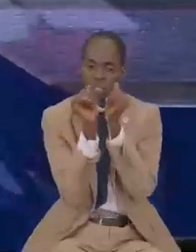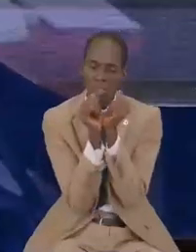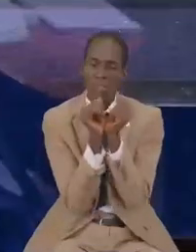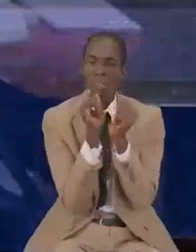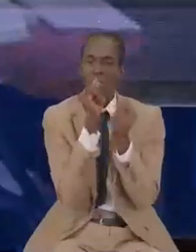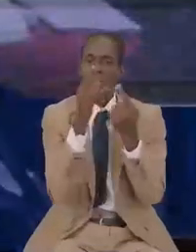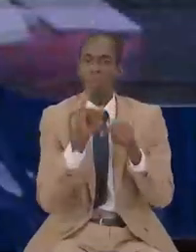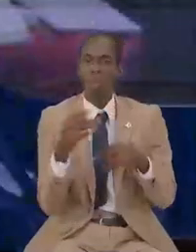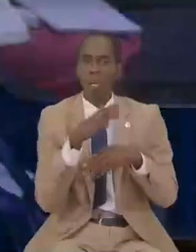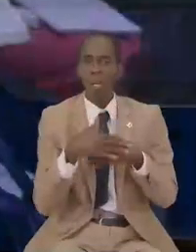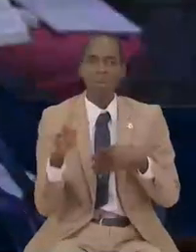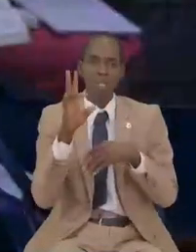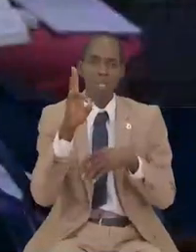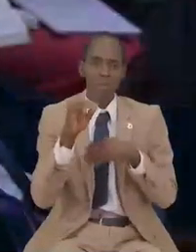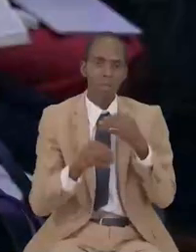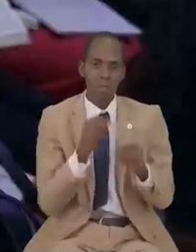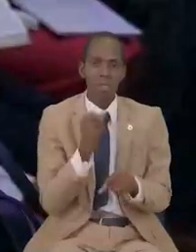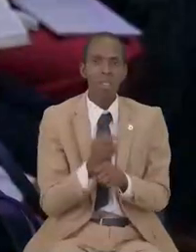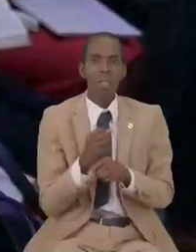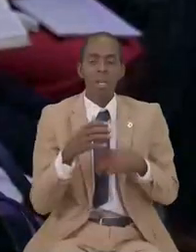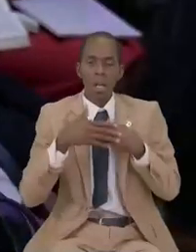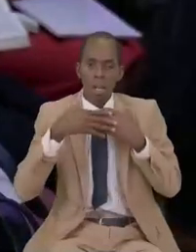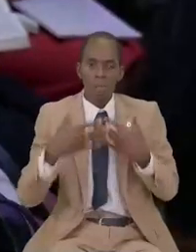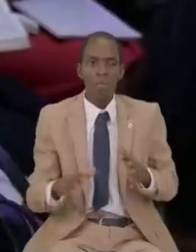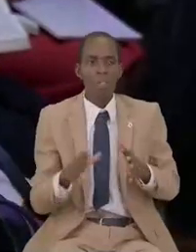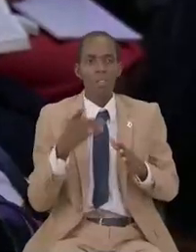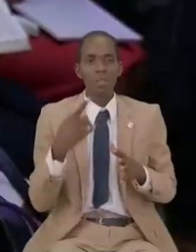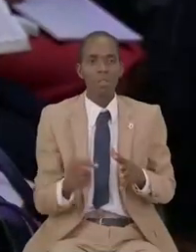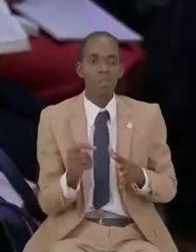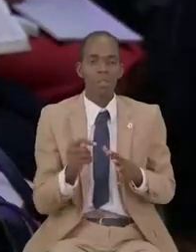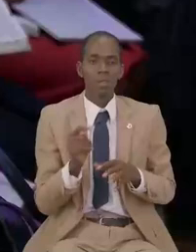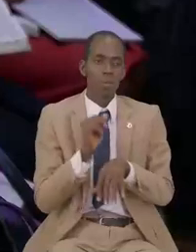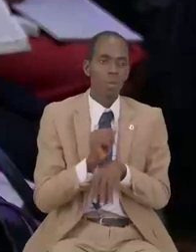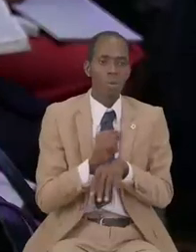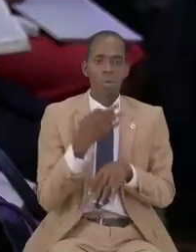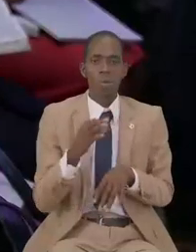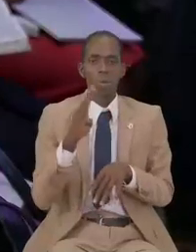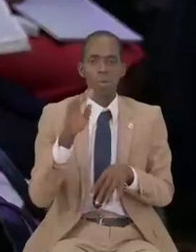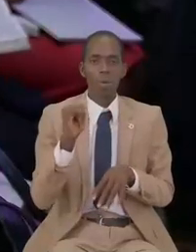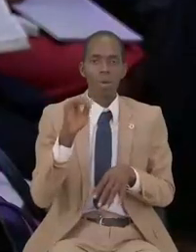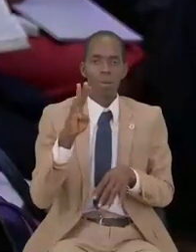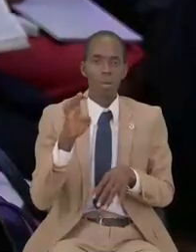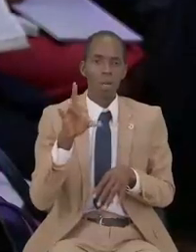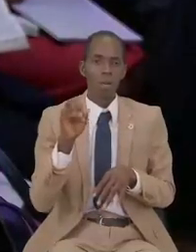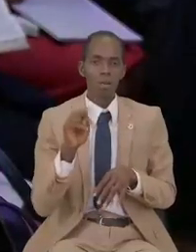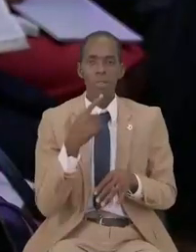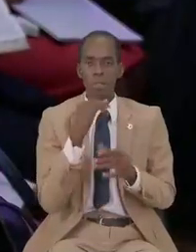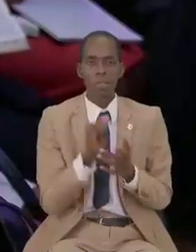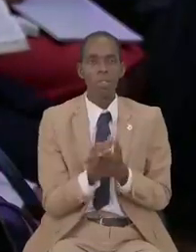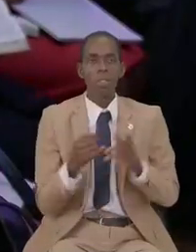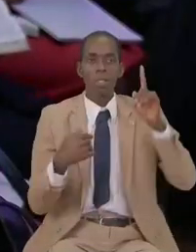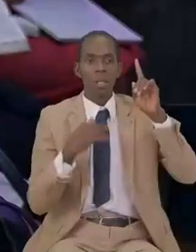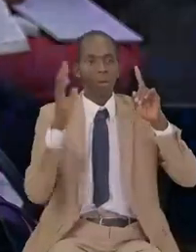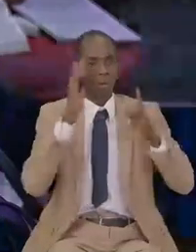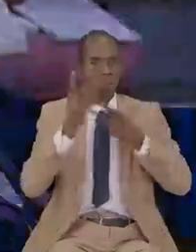la captivité. Et dès que 70 ans seront écoulés pour Babylone, je me souviendrai de vous et j'accomplirai à